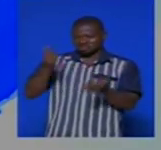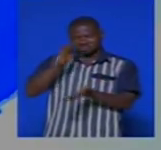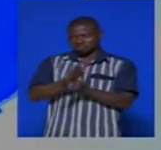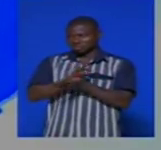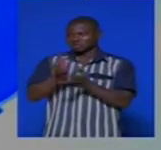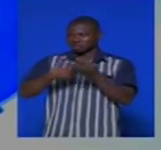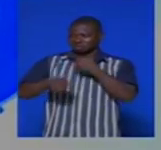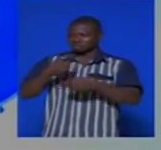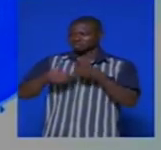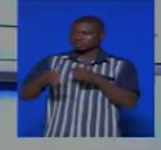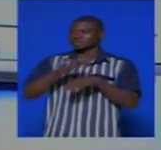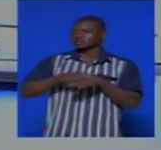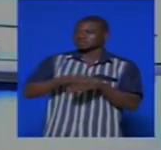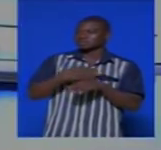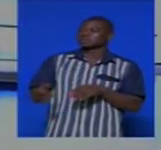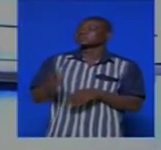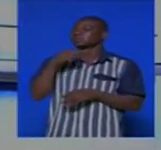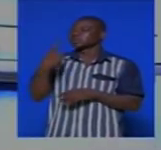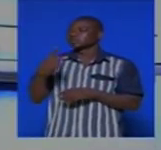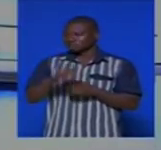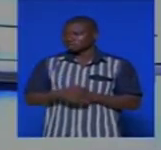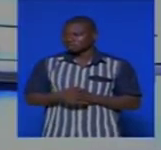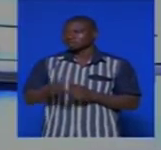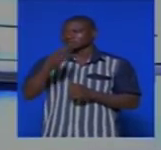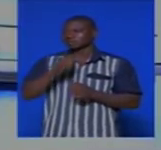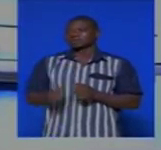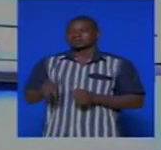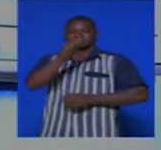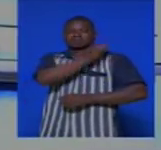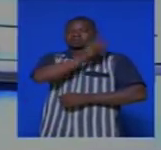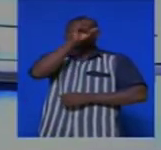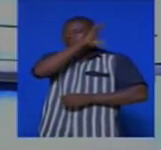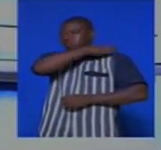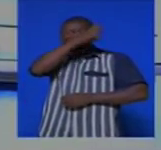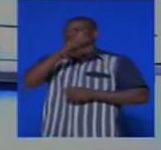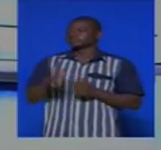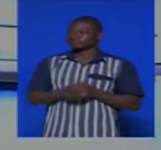de l'adjudant-chef-major Éloi Badiel. La question du manque de sang, autre sujet dans les